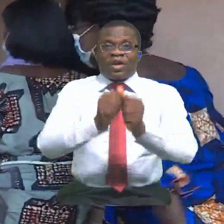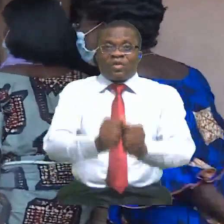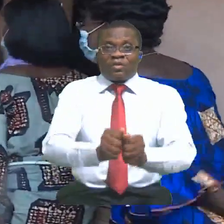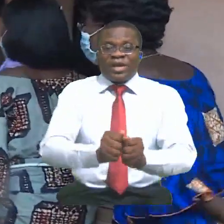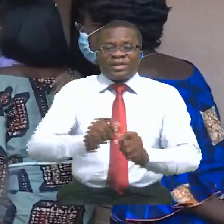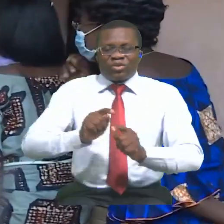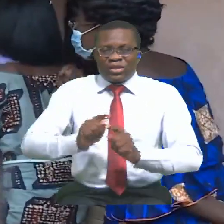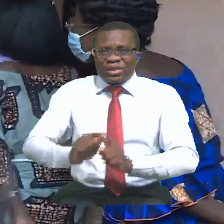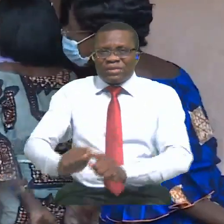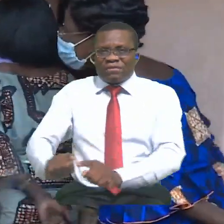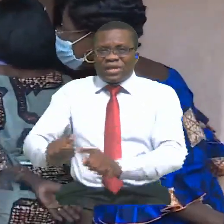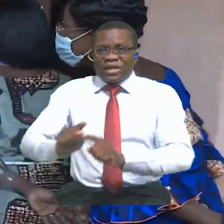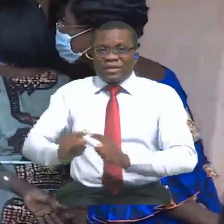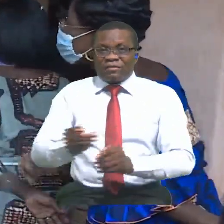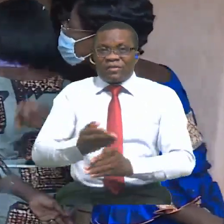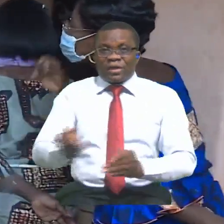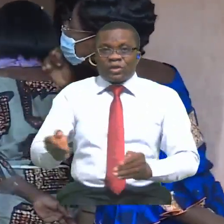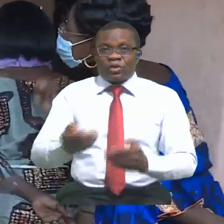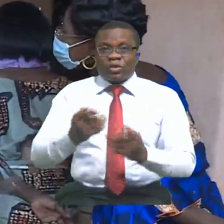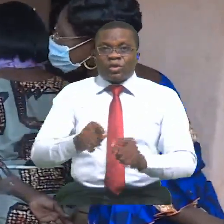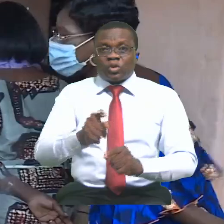panégyrique.